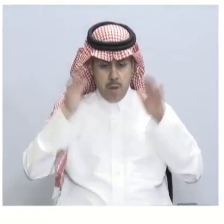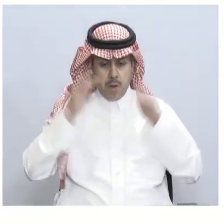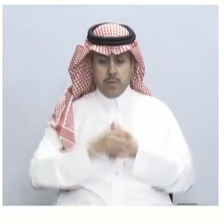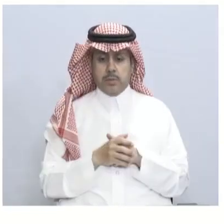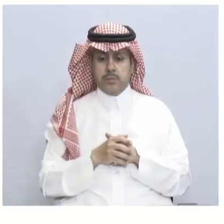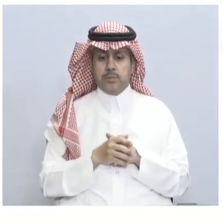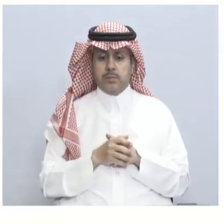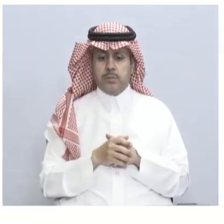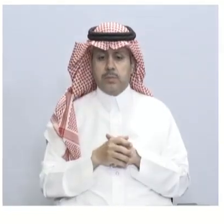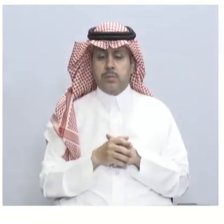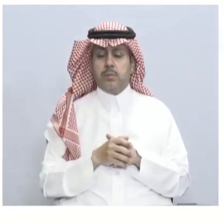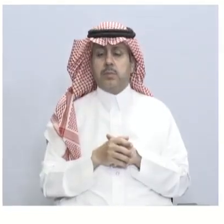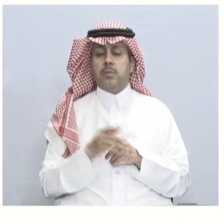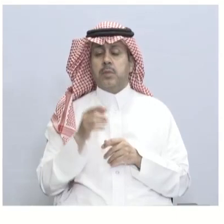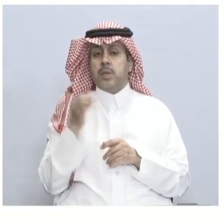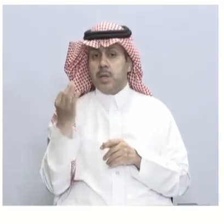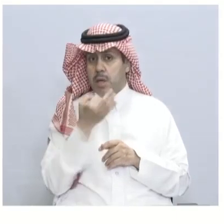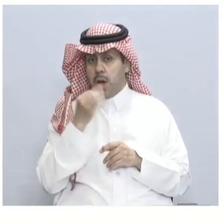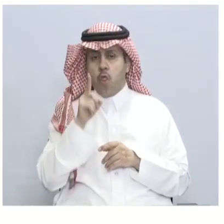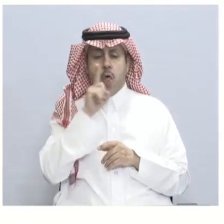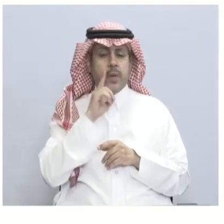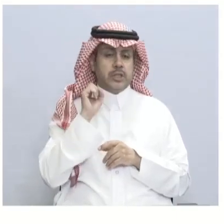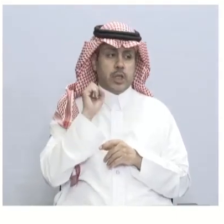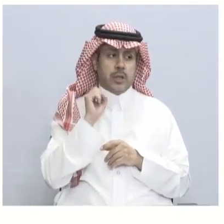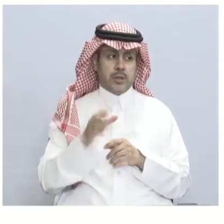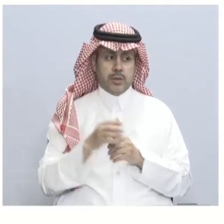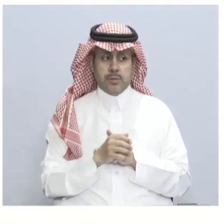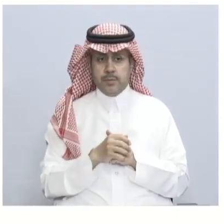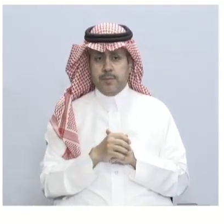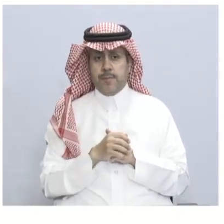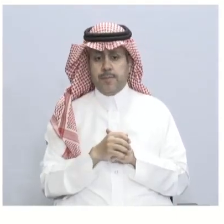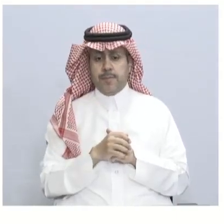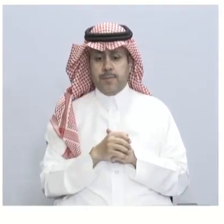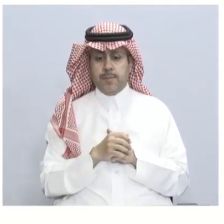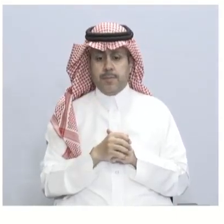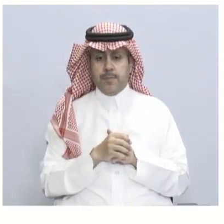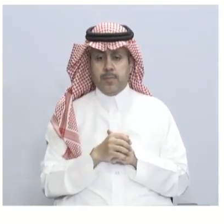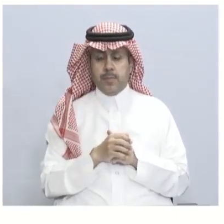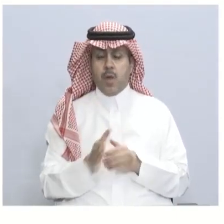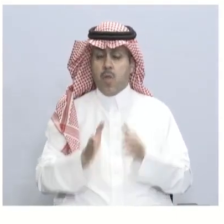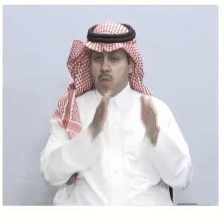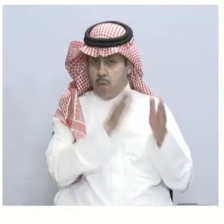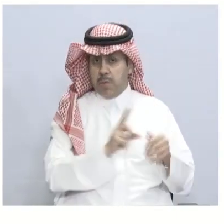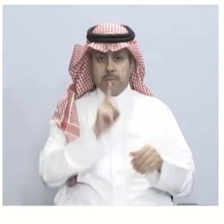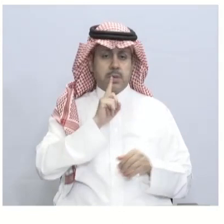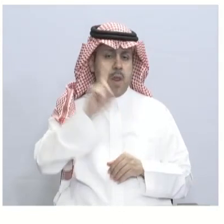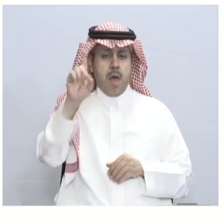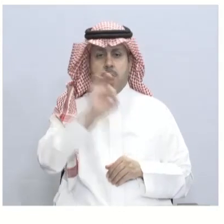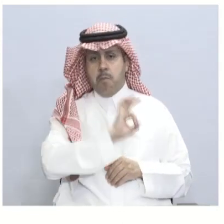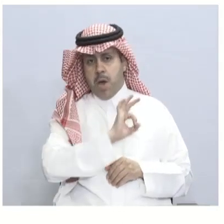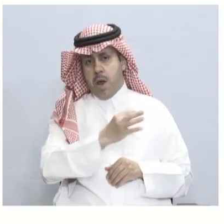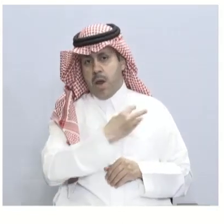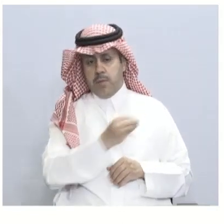يقرا الاستعاده اعوذ بالله من الشيطان الرجيم ثم البسمله بسم الله الرحمن